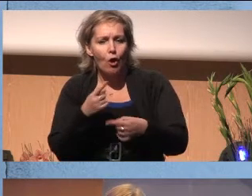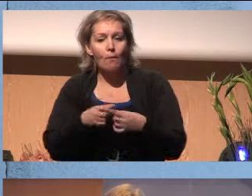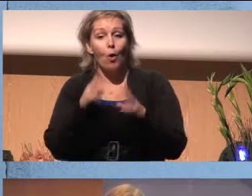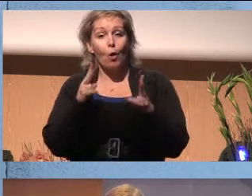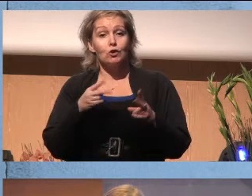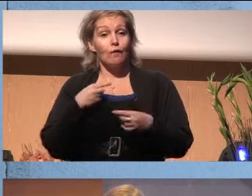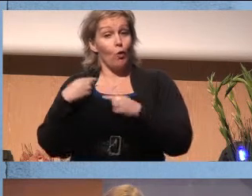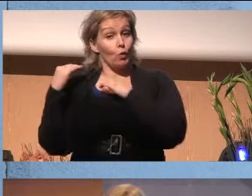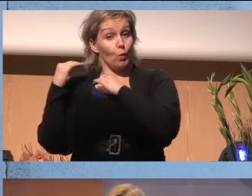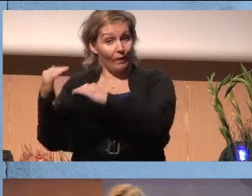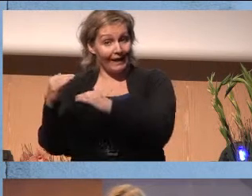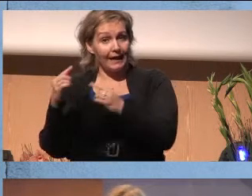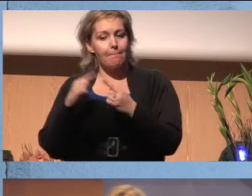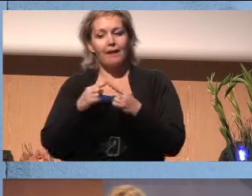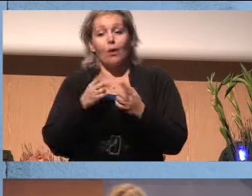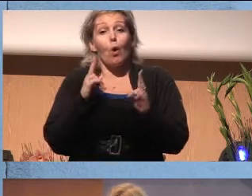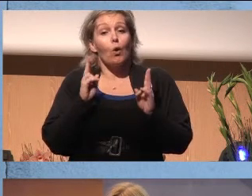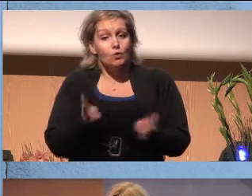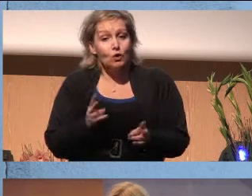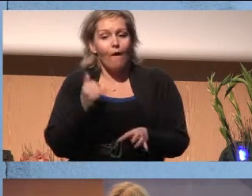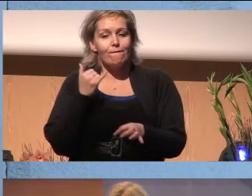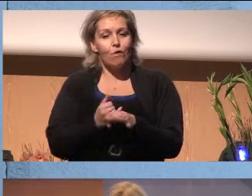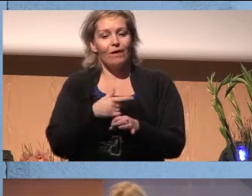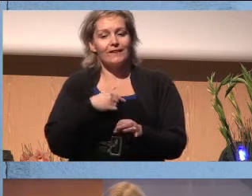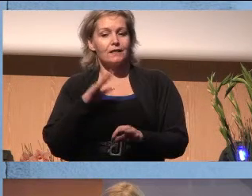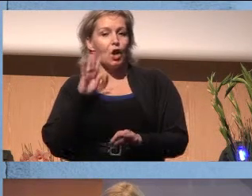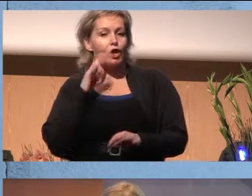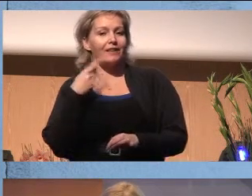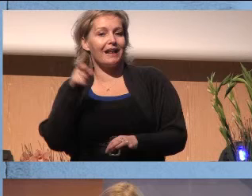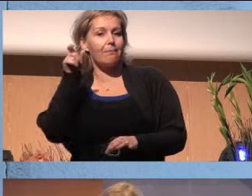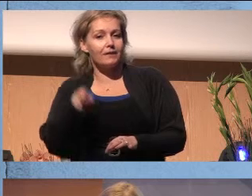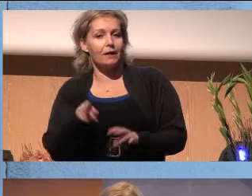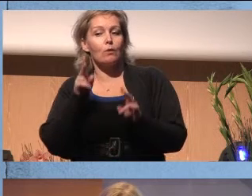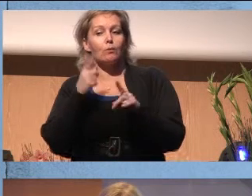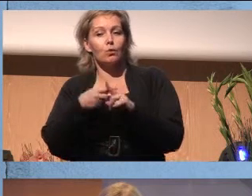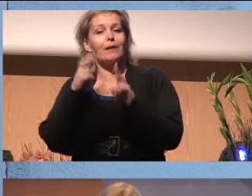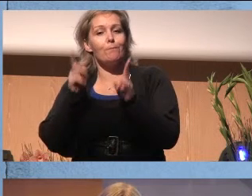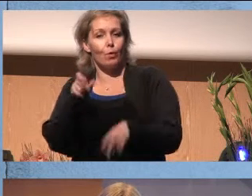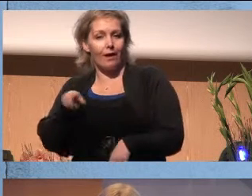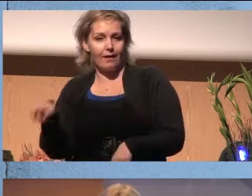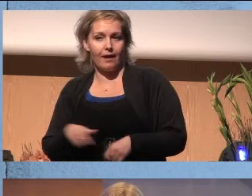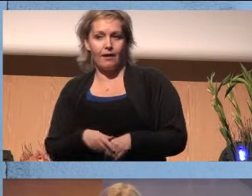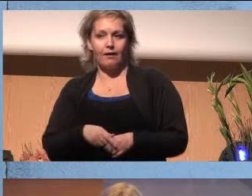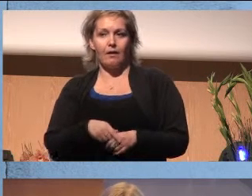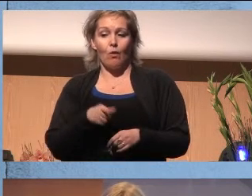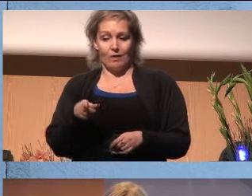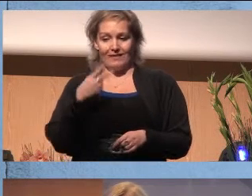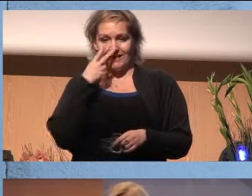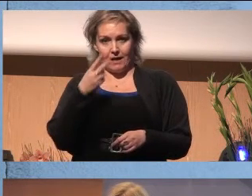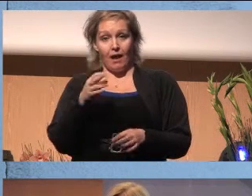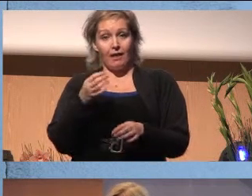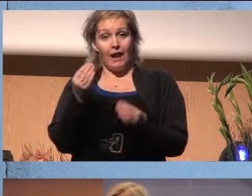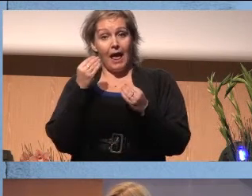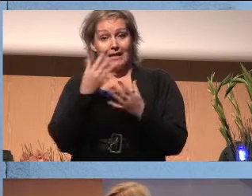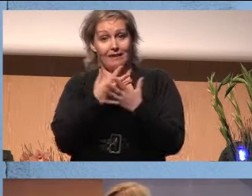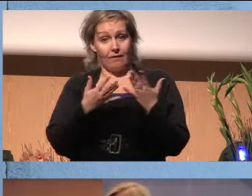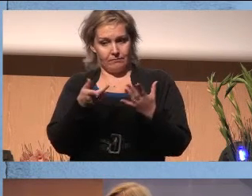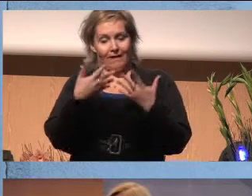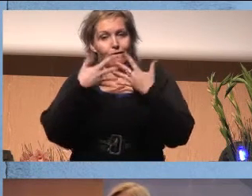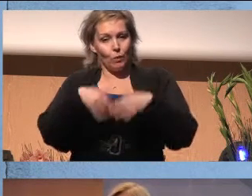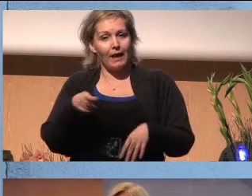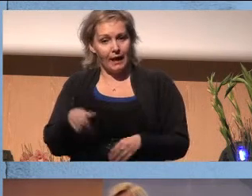også for kronikere, men ikke minst hvordan skal vi lytte til pasientene og brukerne. Det viser seg jo at læringsnettverkene